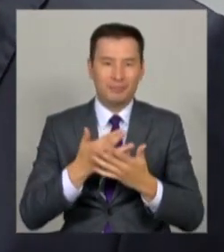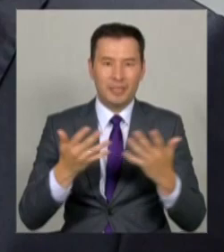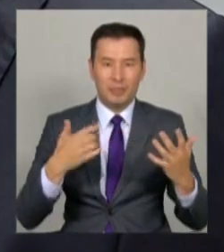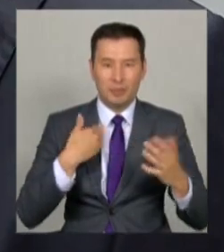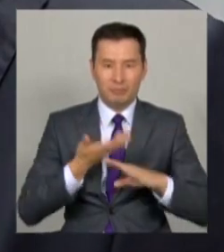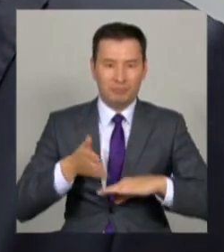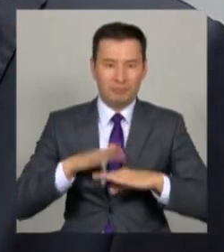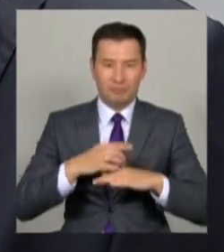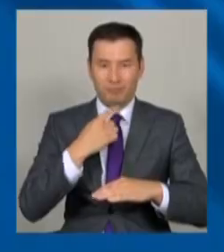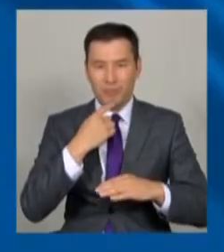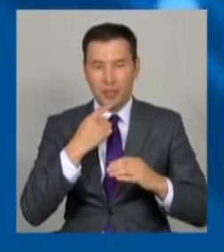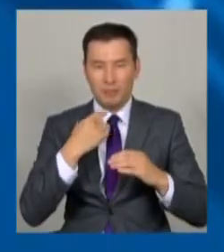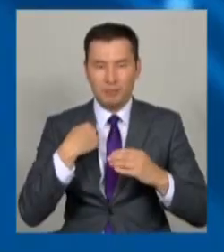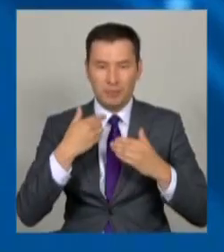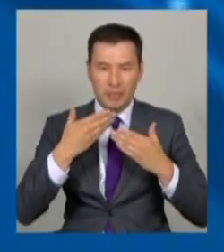трудного положения.